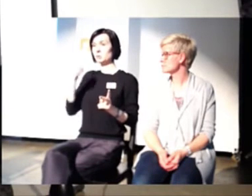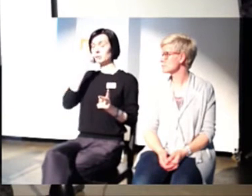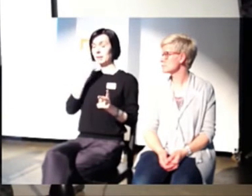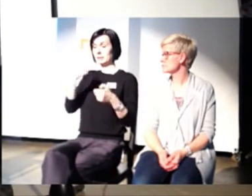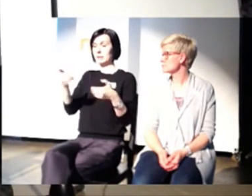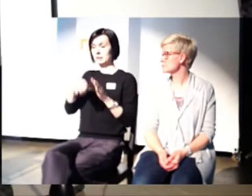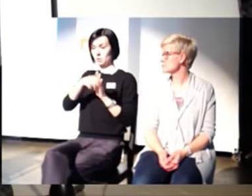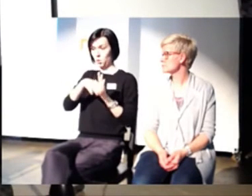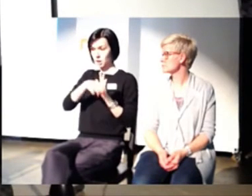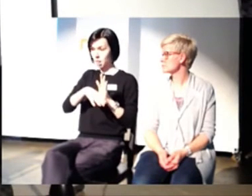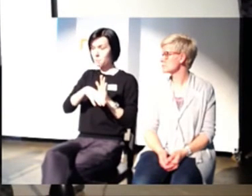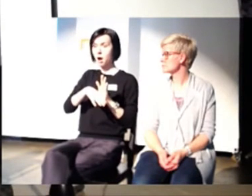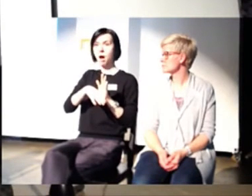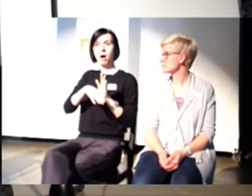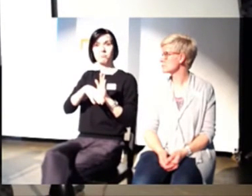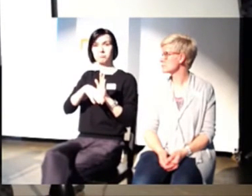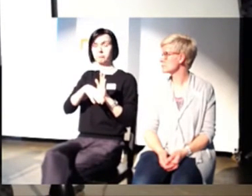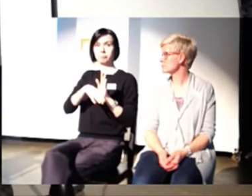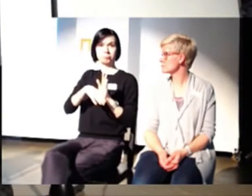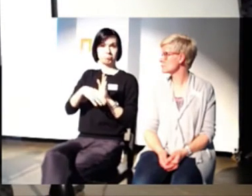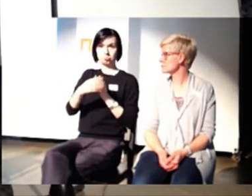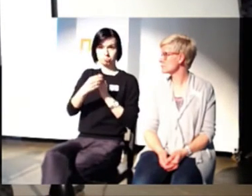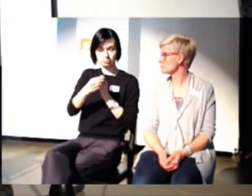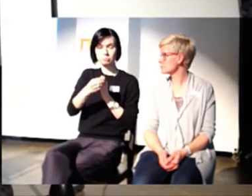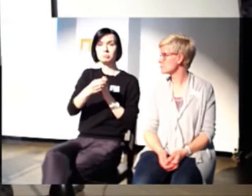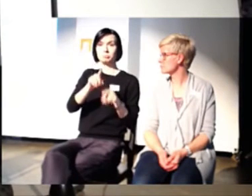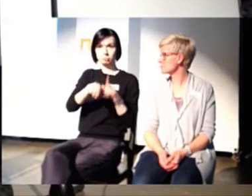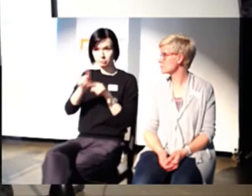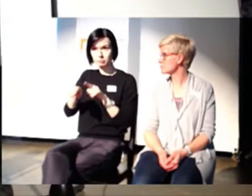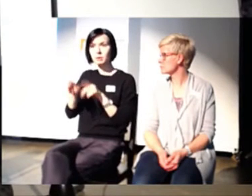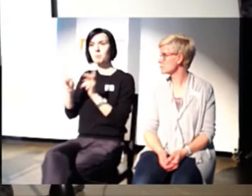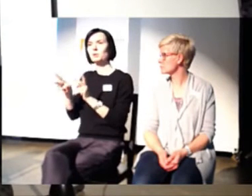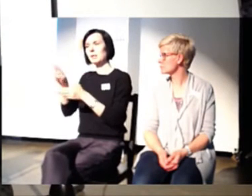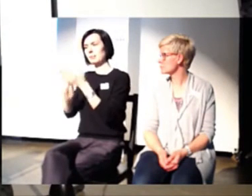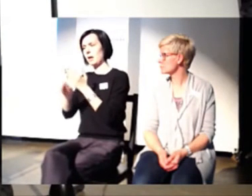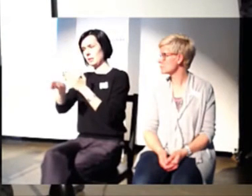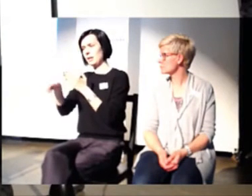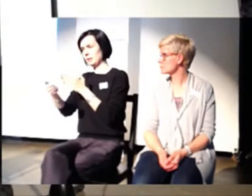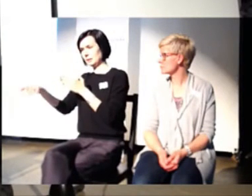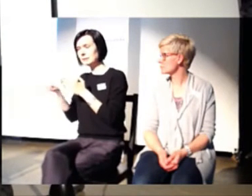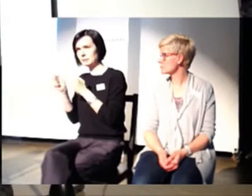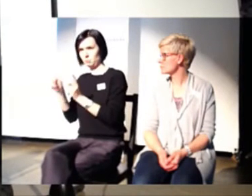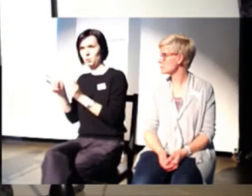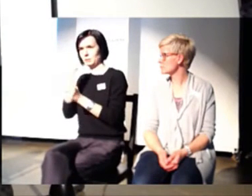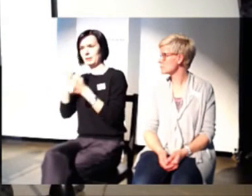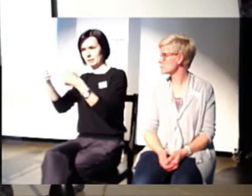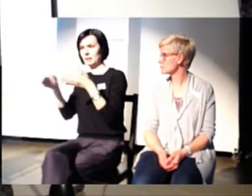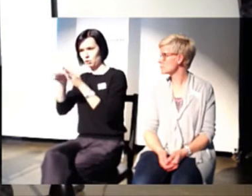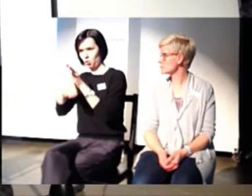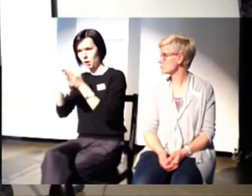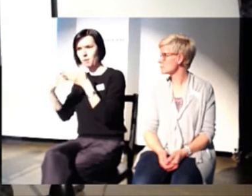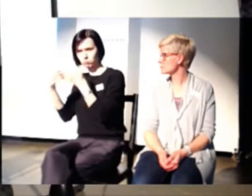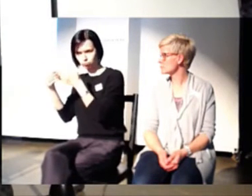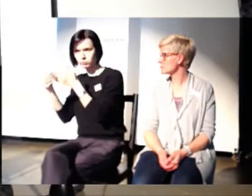residenssiohjelmaa, sitten on ihan taiteilijavetoisia ohjelmia myös. Ja itse organisaatioiden